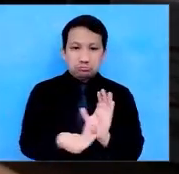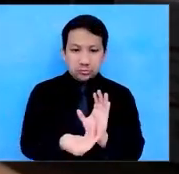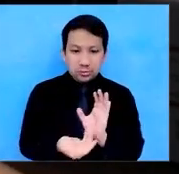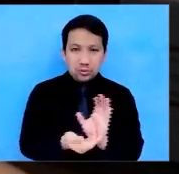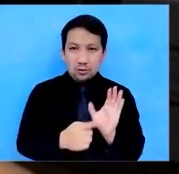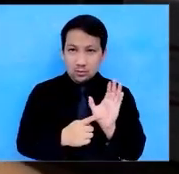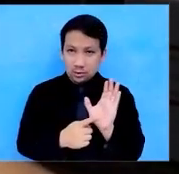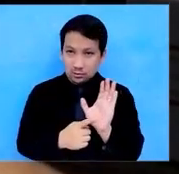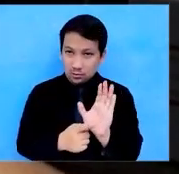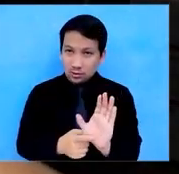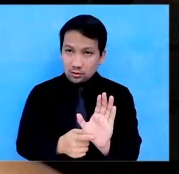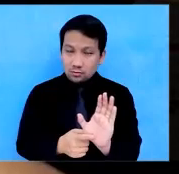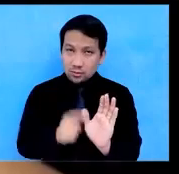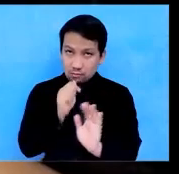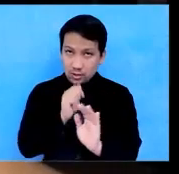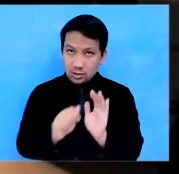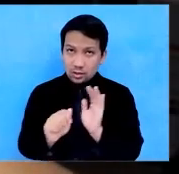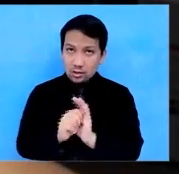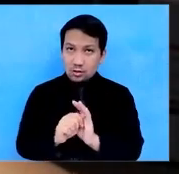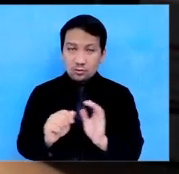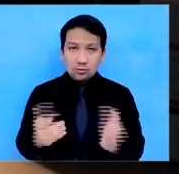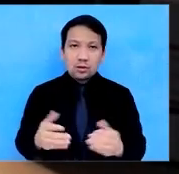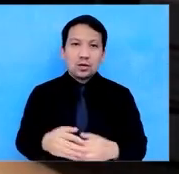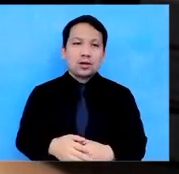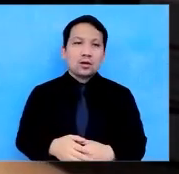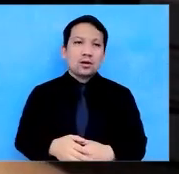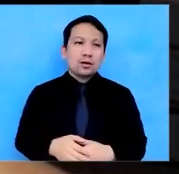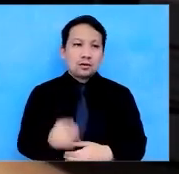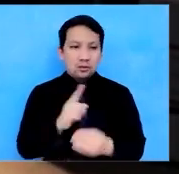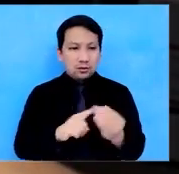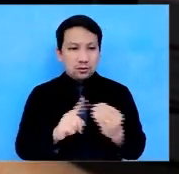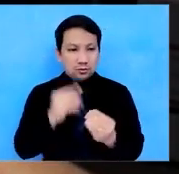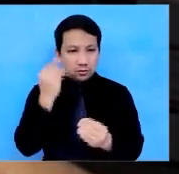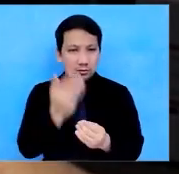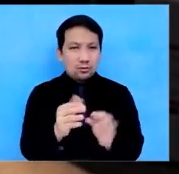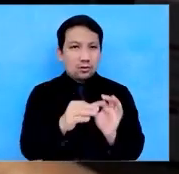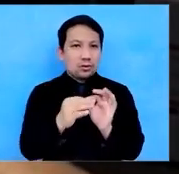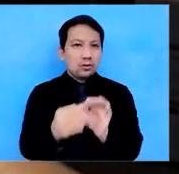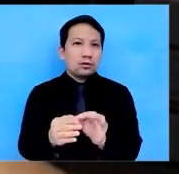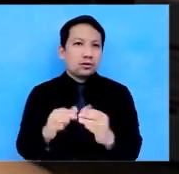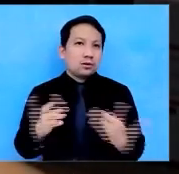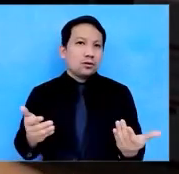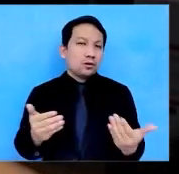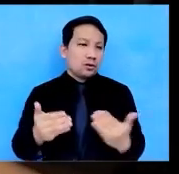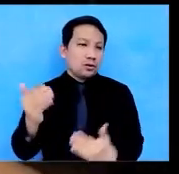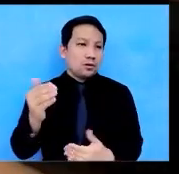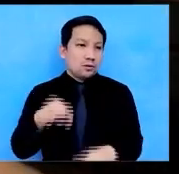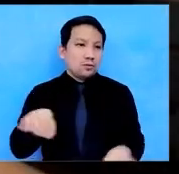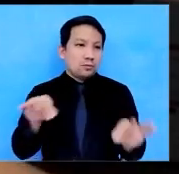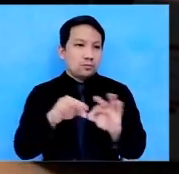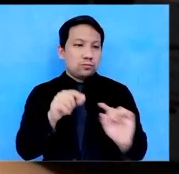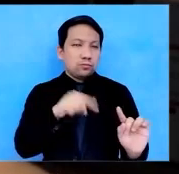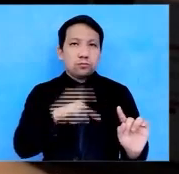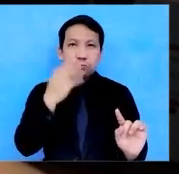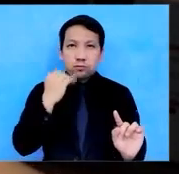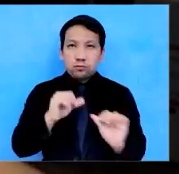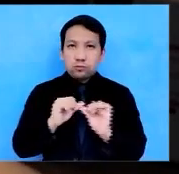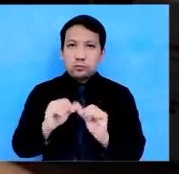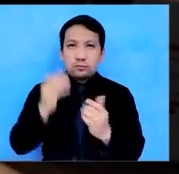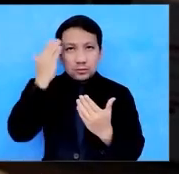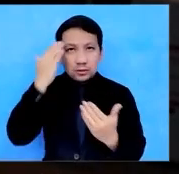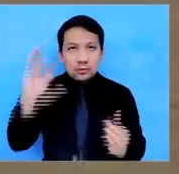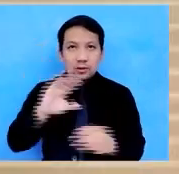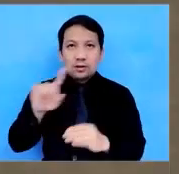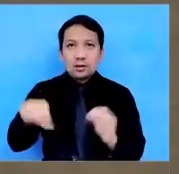dapat itago. But then it still makes us so tense that they're doing this because we don't know